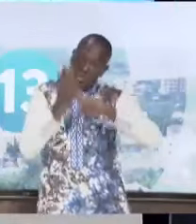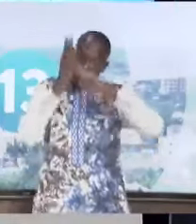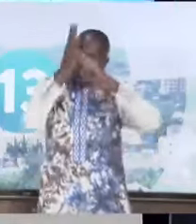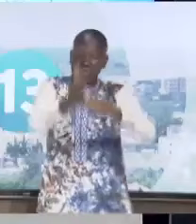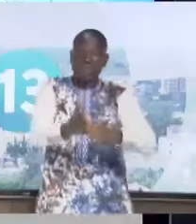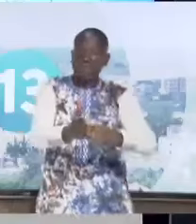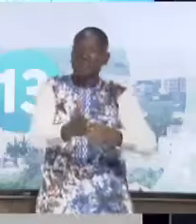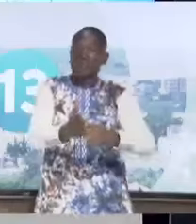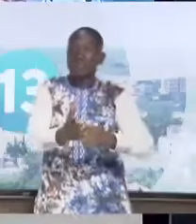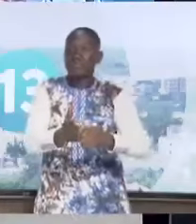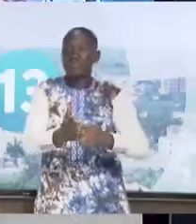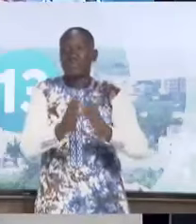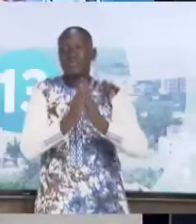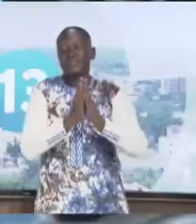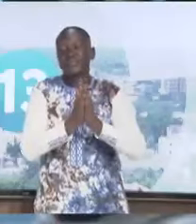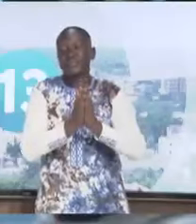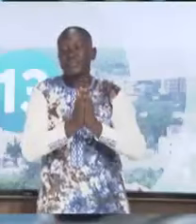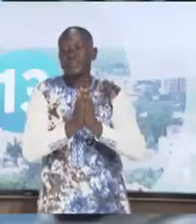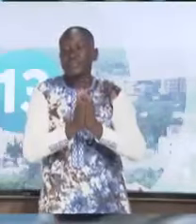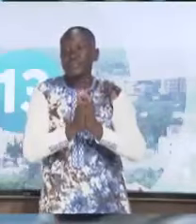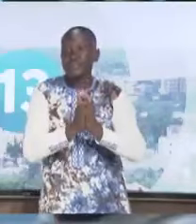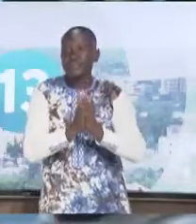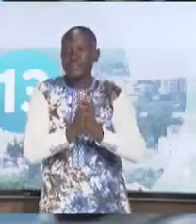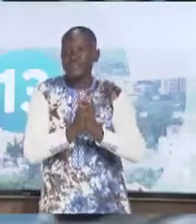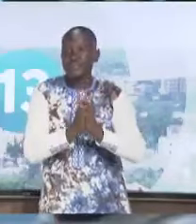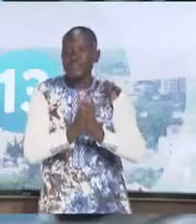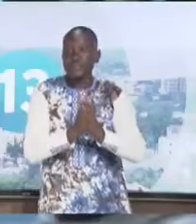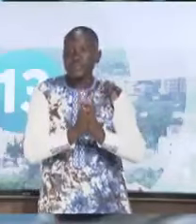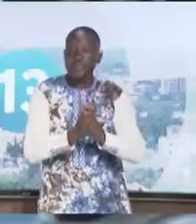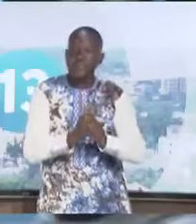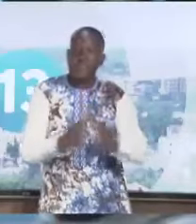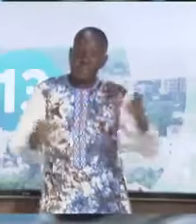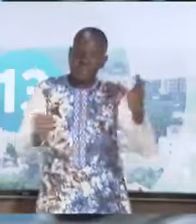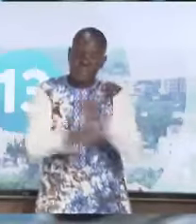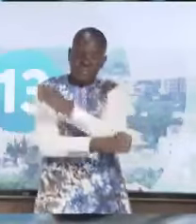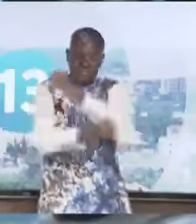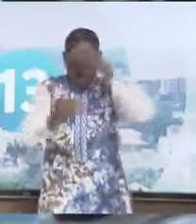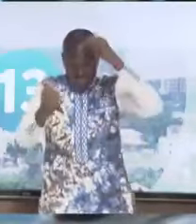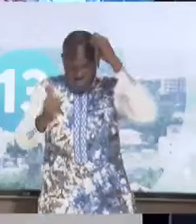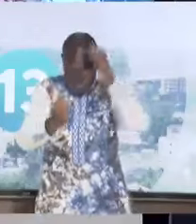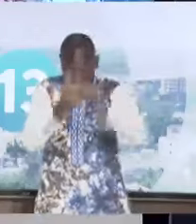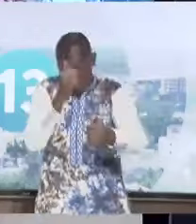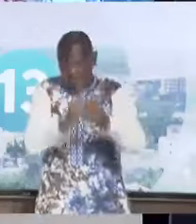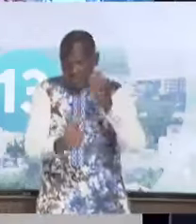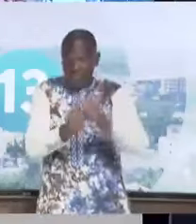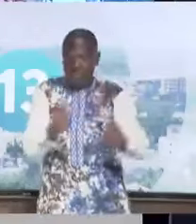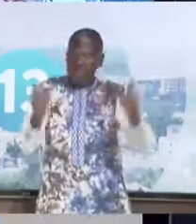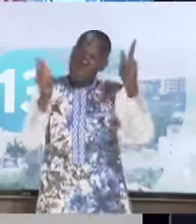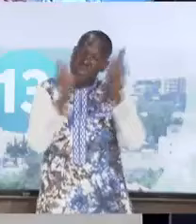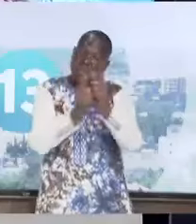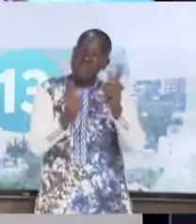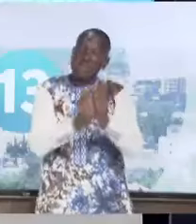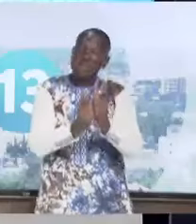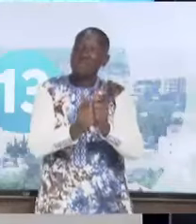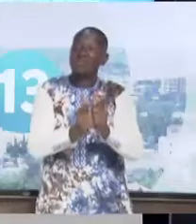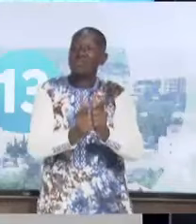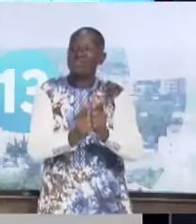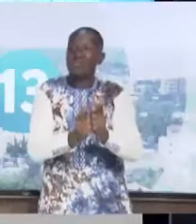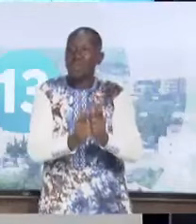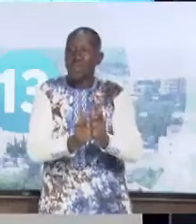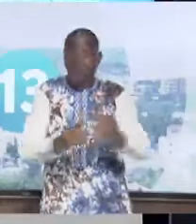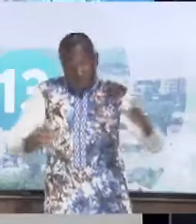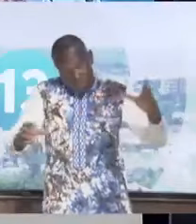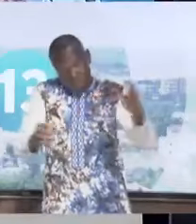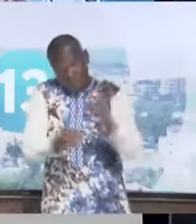ont souhaité. D'accord, on va peut-être ramasser tout cela, les acquis et les contraintes que vous avez rencontrées. Alors, en termes d'acquis, c'est déjà une lisibilité que nos